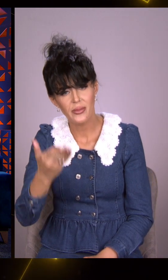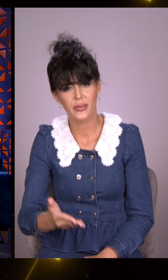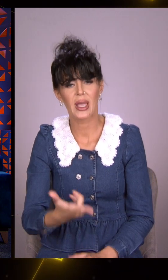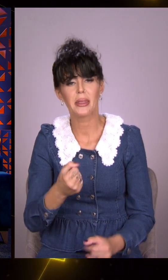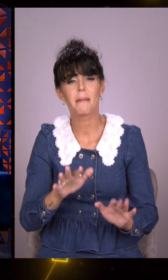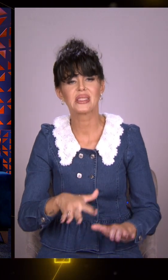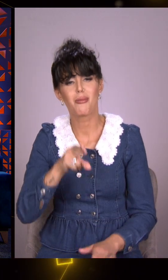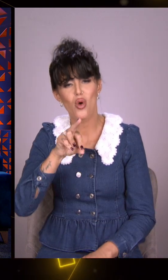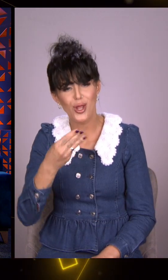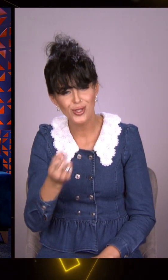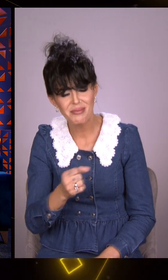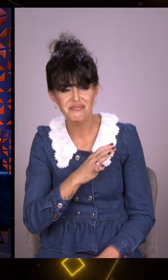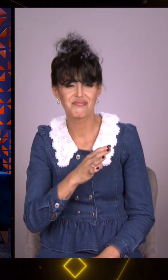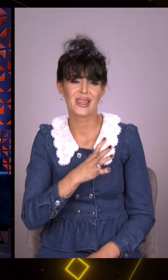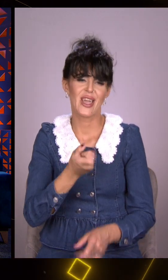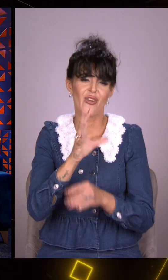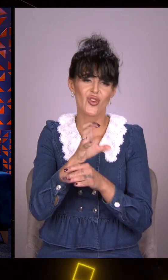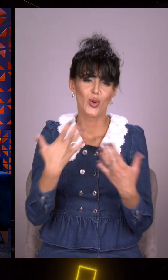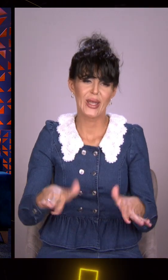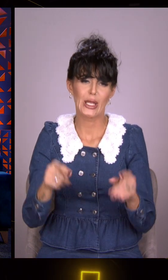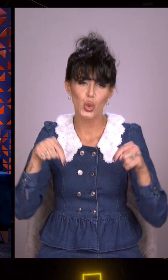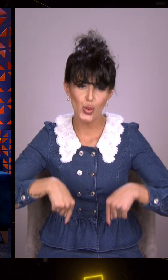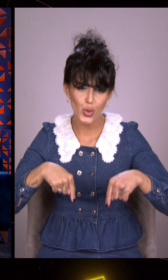вони. О, дідусь. Це вже тут.